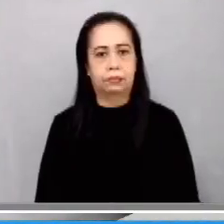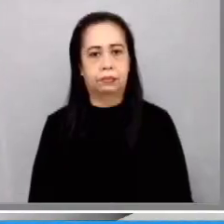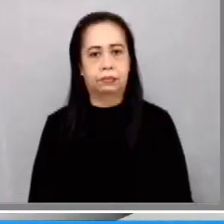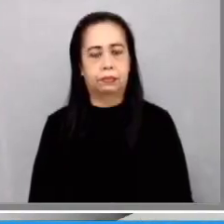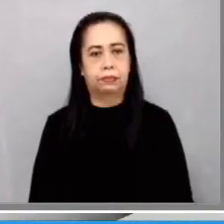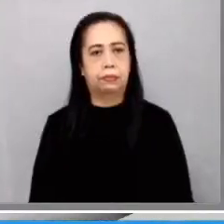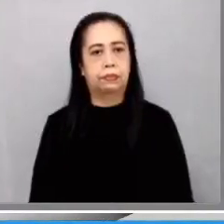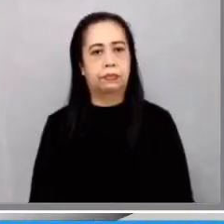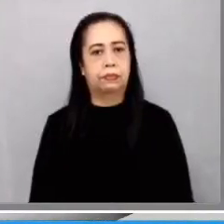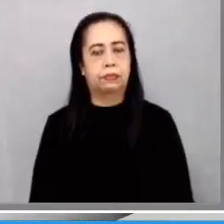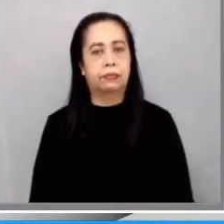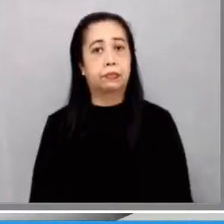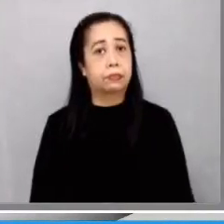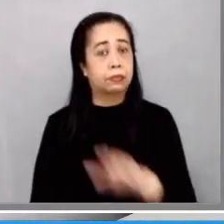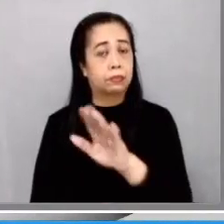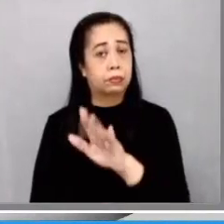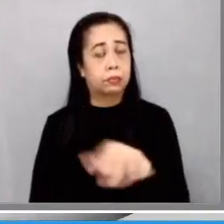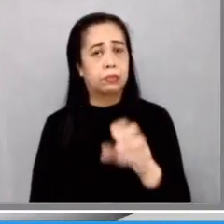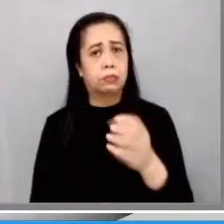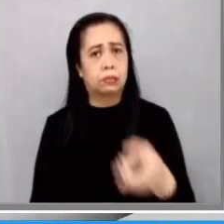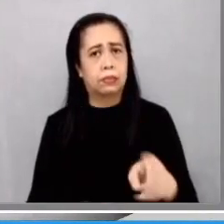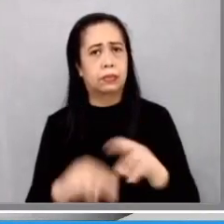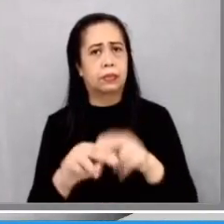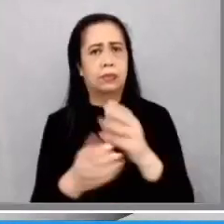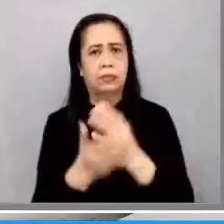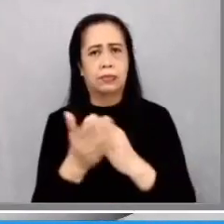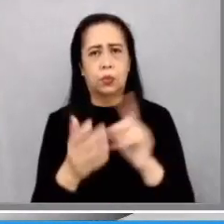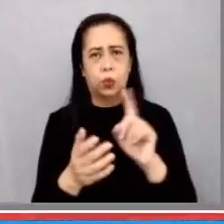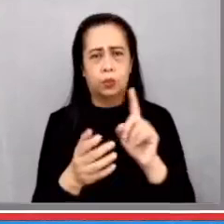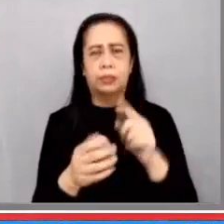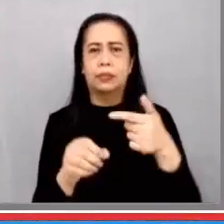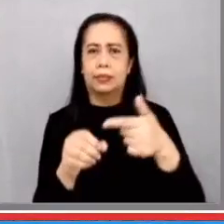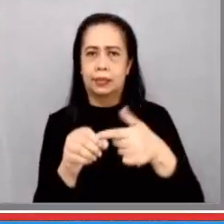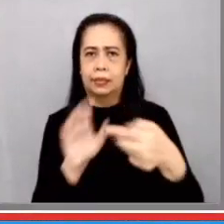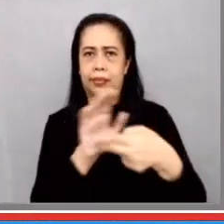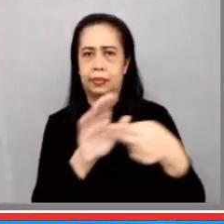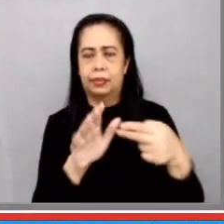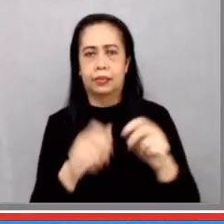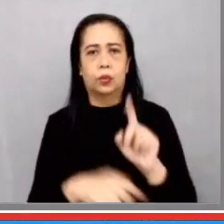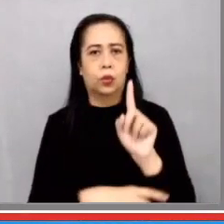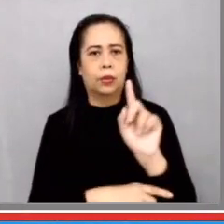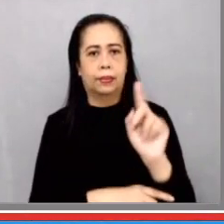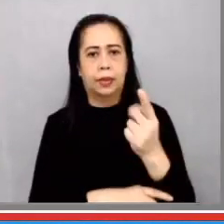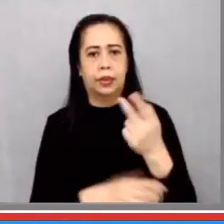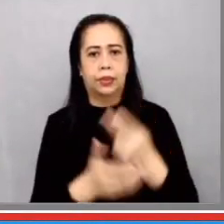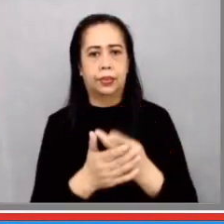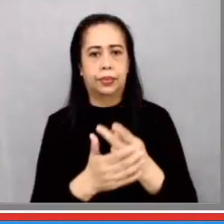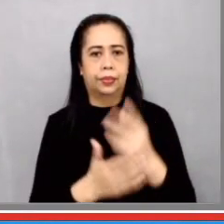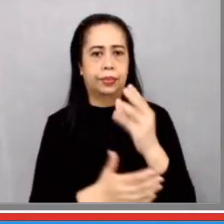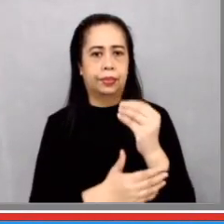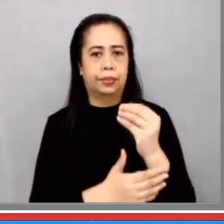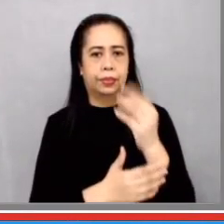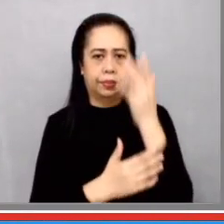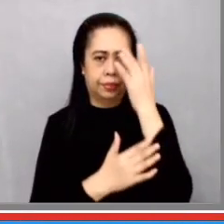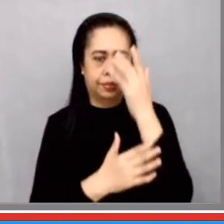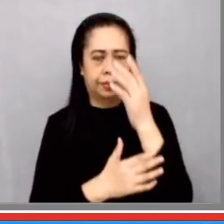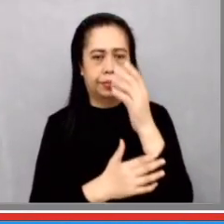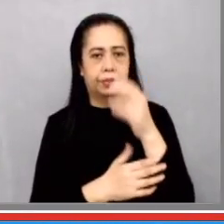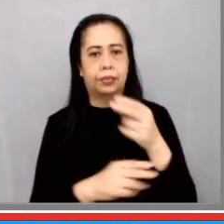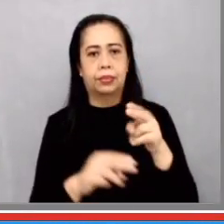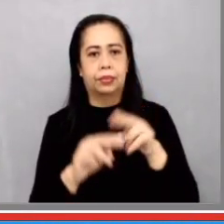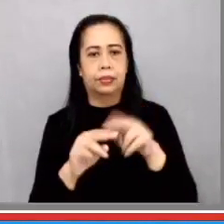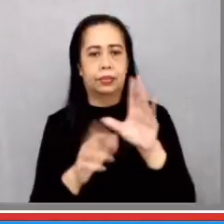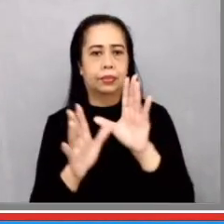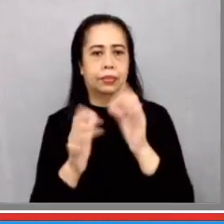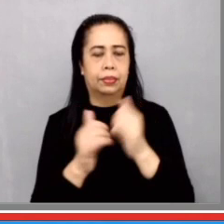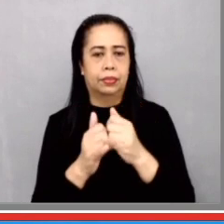Mga kapuso, tumaas ang presyo ng ilang produktong petrolyo. 1 peso and 50 centavos ang taas presyo ng ilang kumpanya sa kada